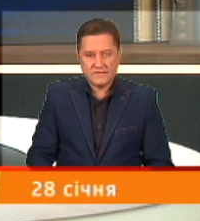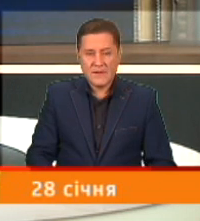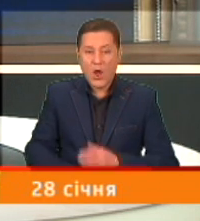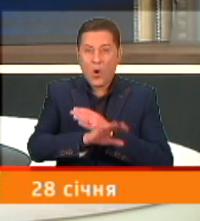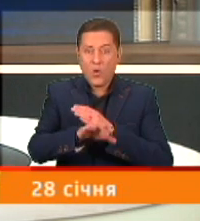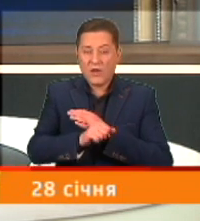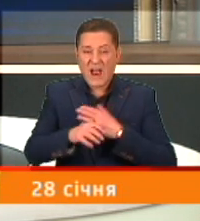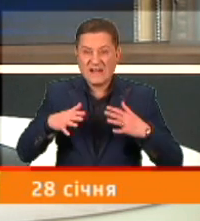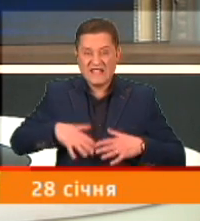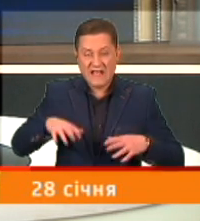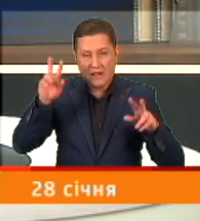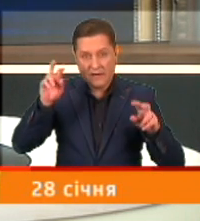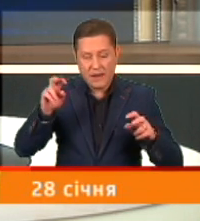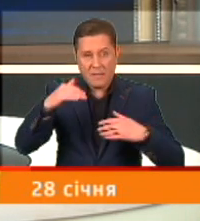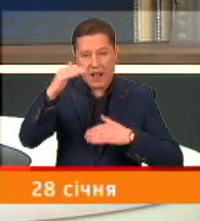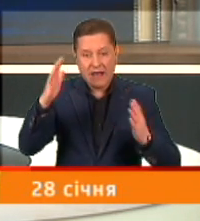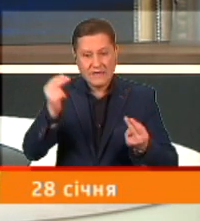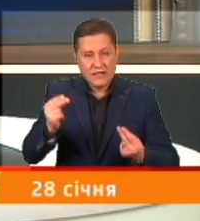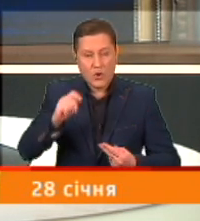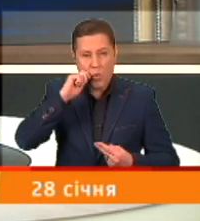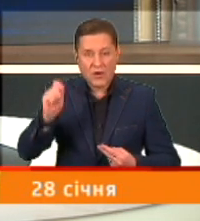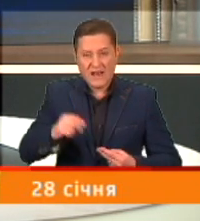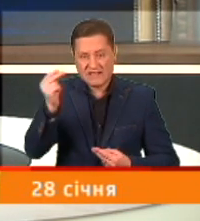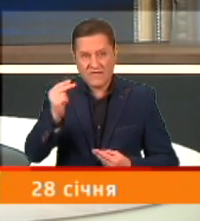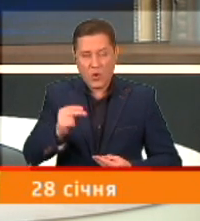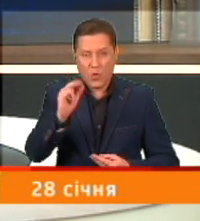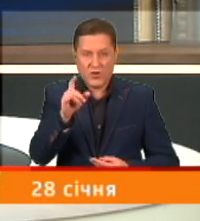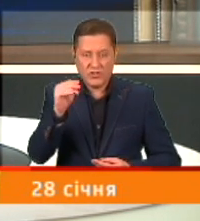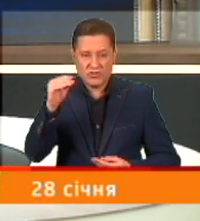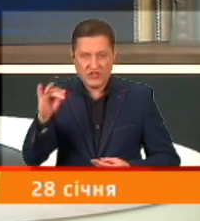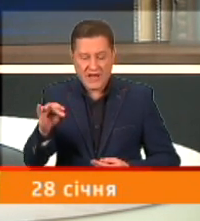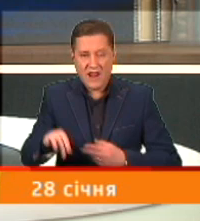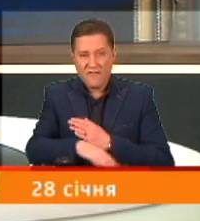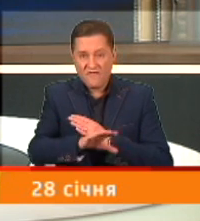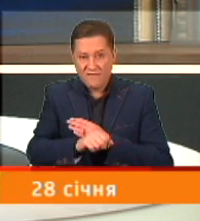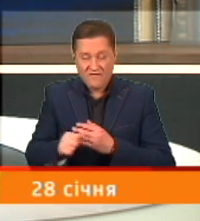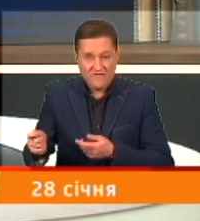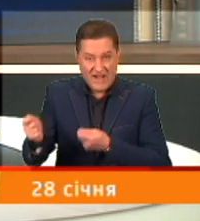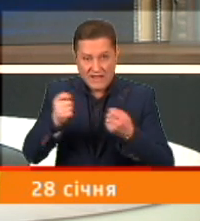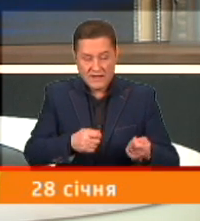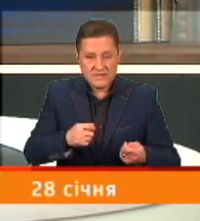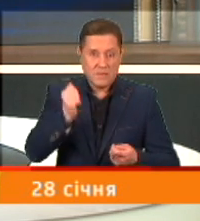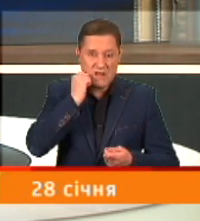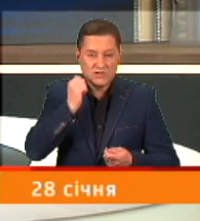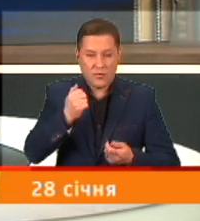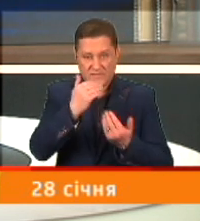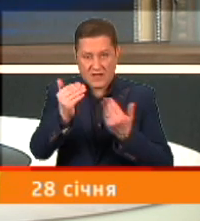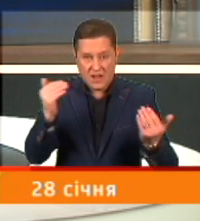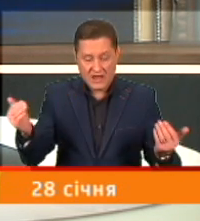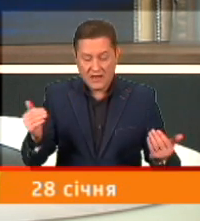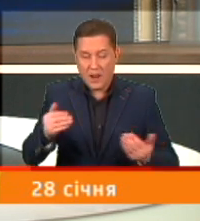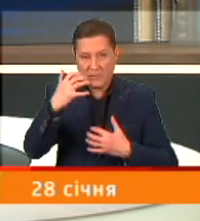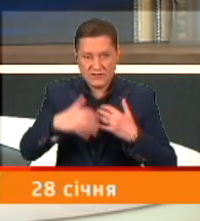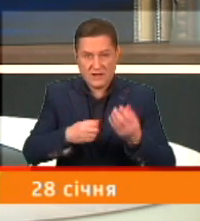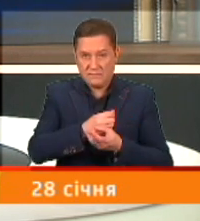Украдений Крим. Картину українського художника Архипа Куінджі винесли з Московської Третьяковської галереї просто посеред